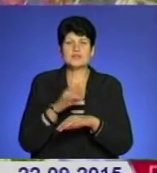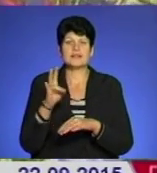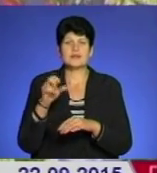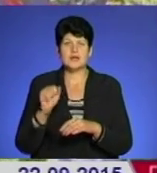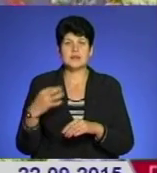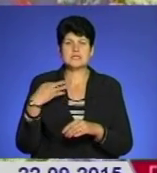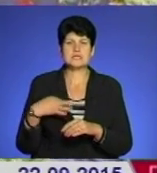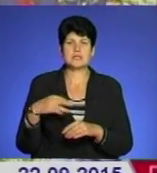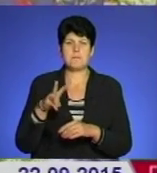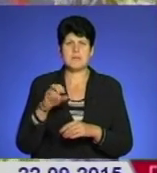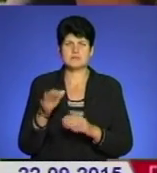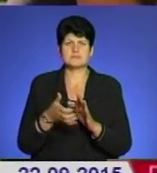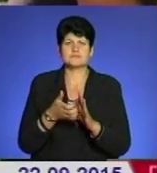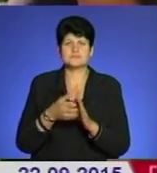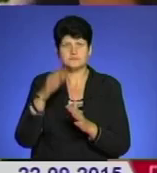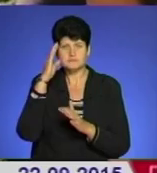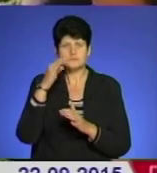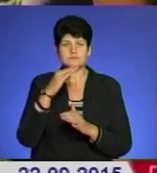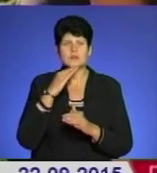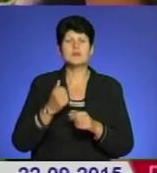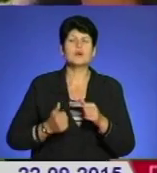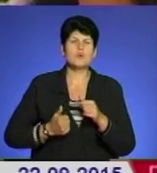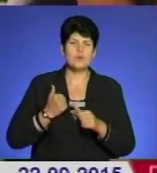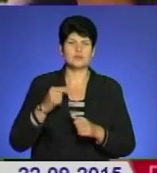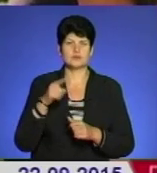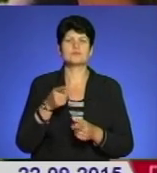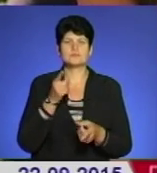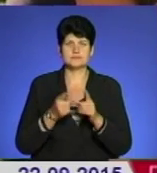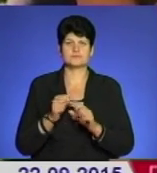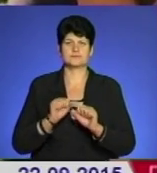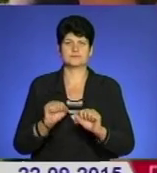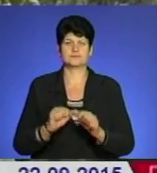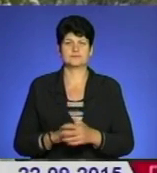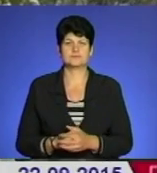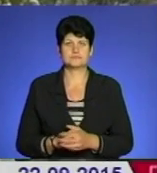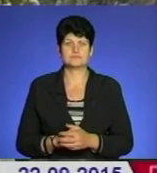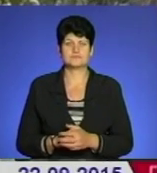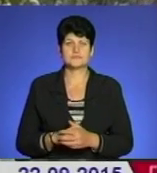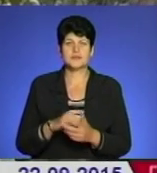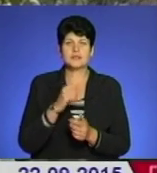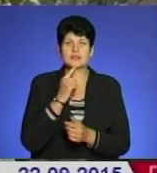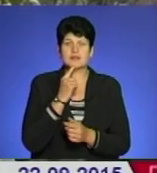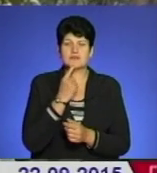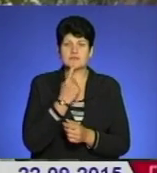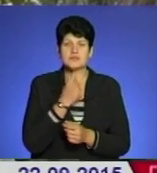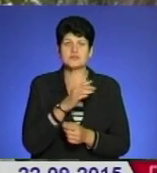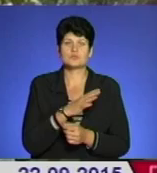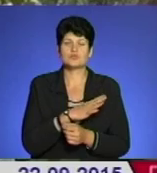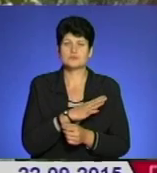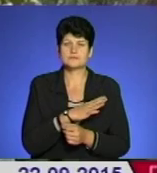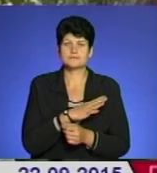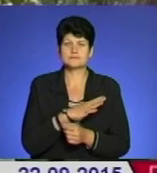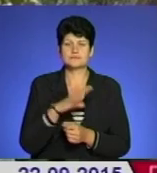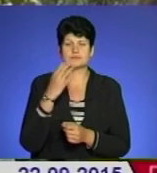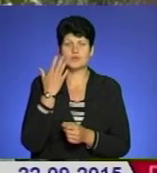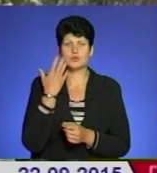Максиму тут бракує батька. Хоча й горді тим, що він став справжнім героєм. Найважче було,